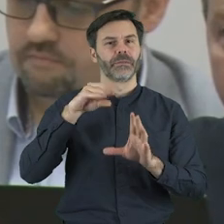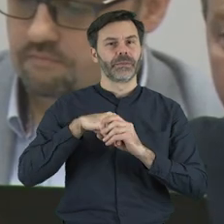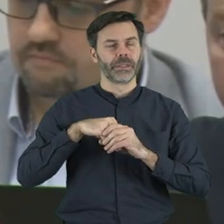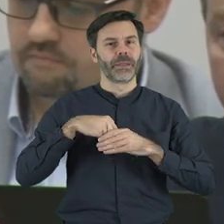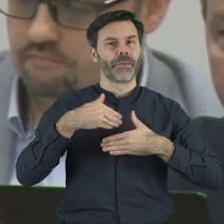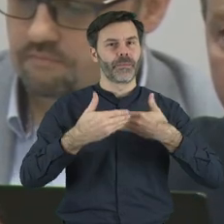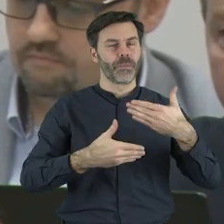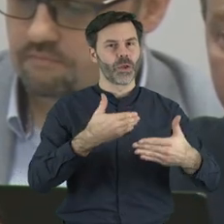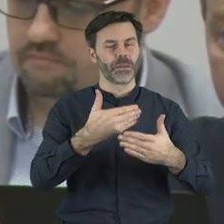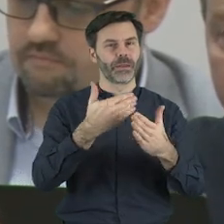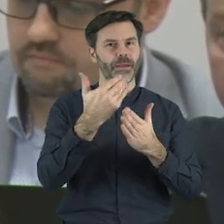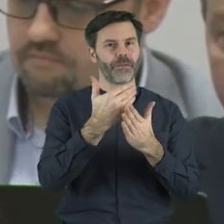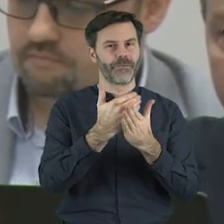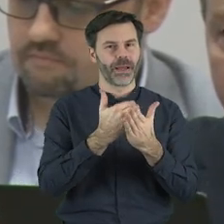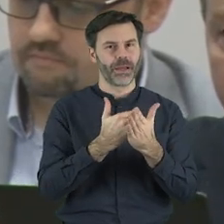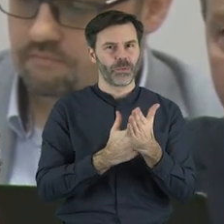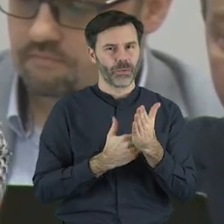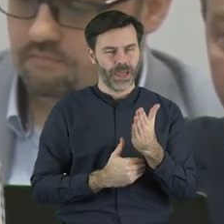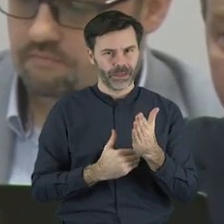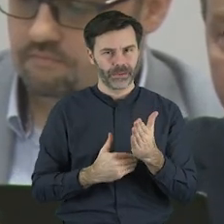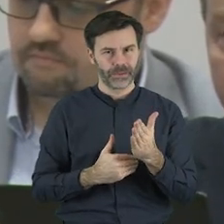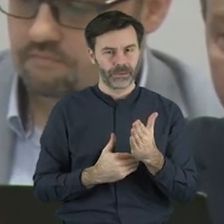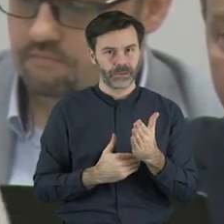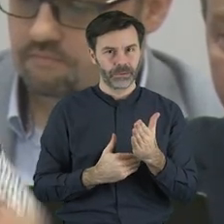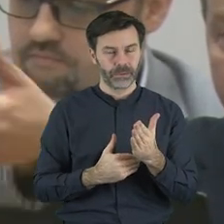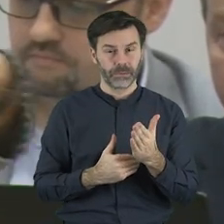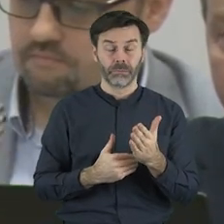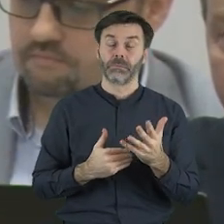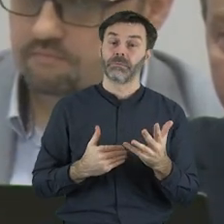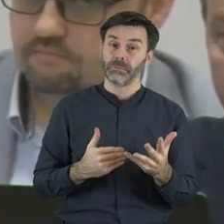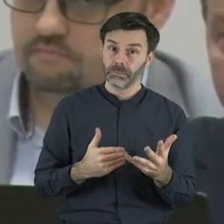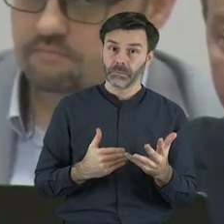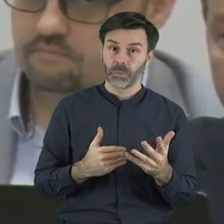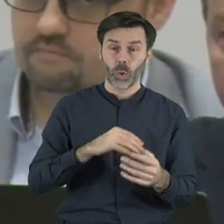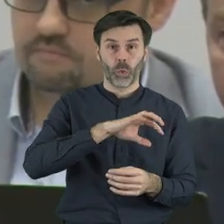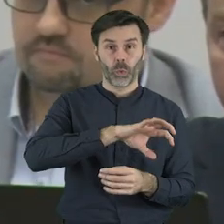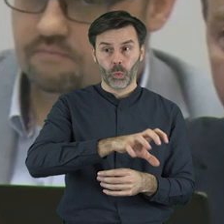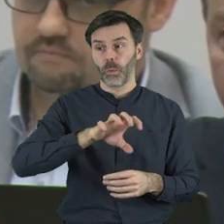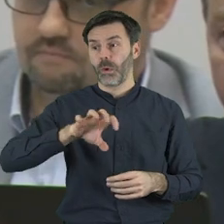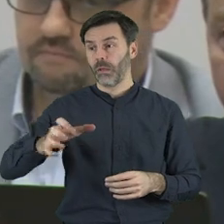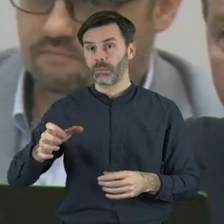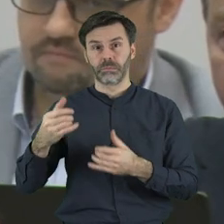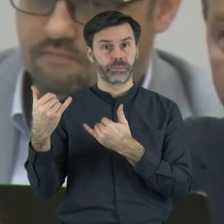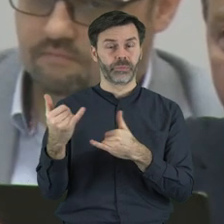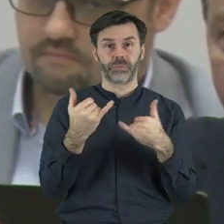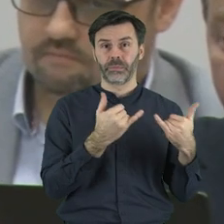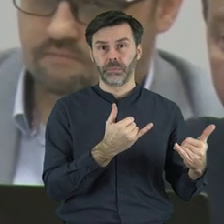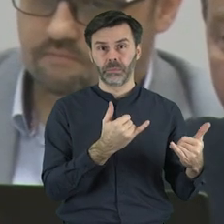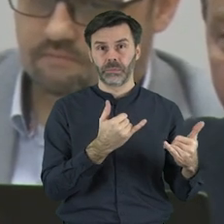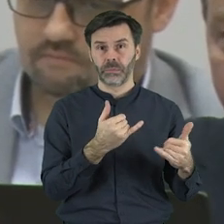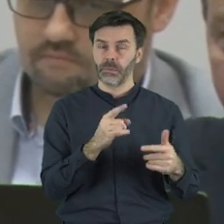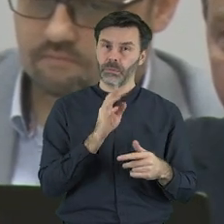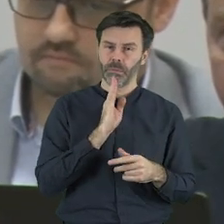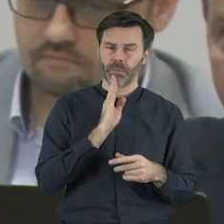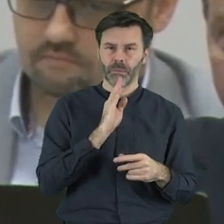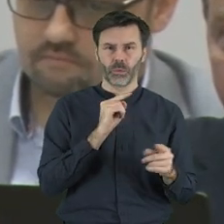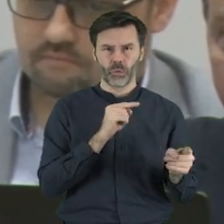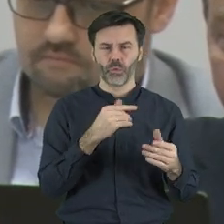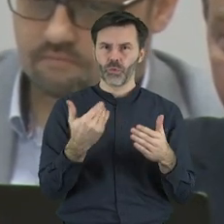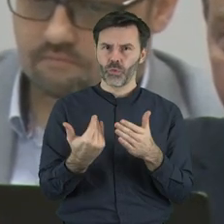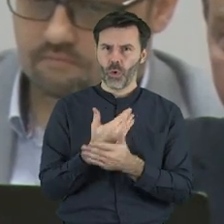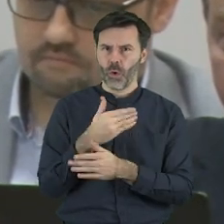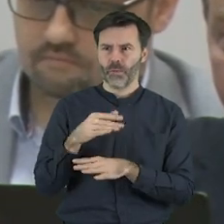Nie wykluczają się grupy. Owszem, są powielane na danych terenach, ale no szanowni państwo, przed nami konkurs,